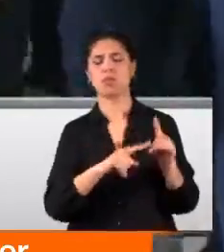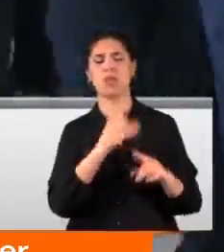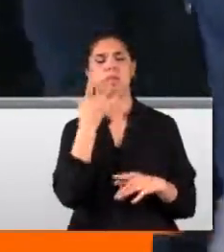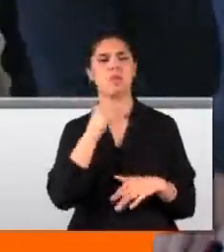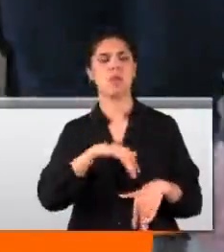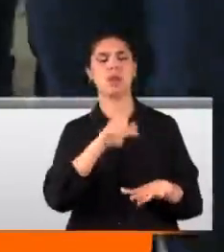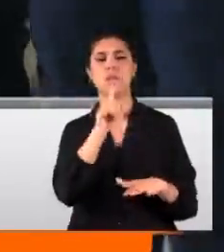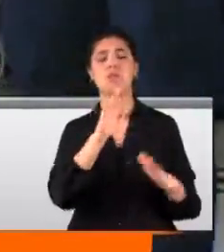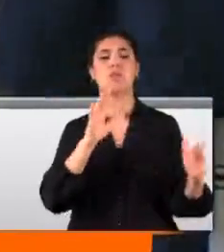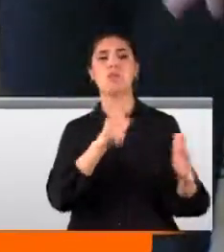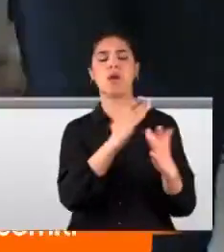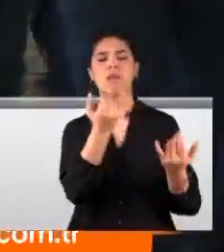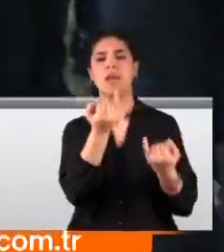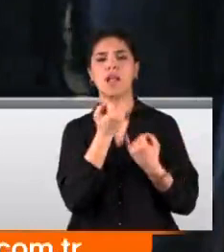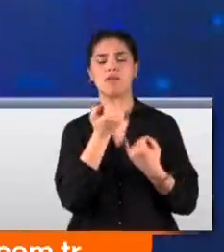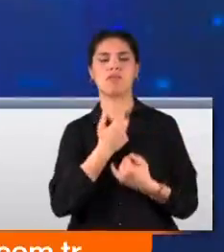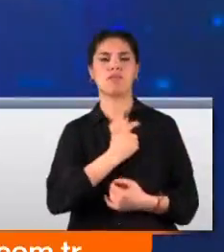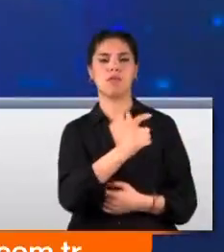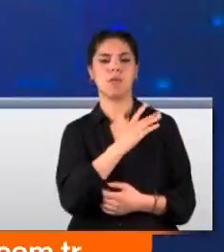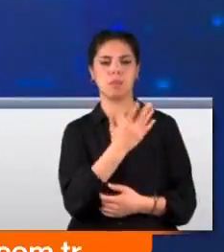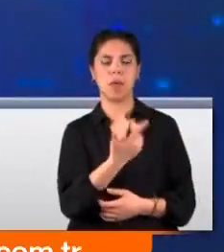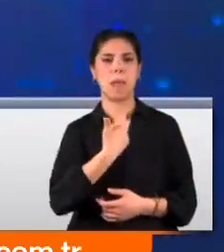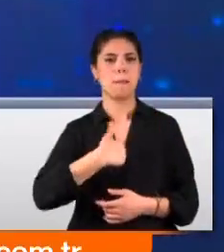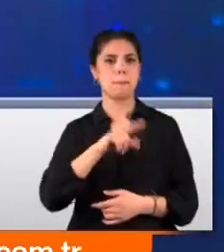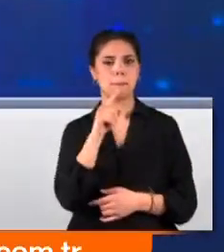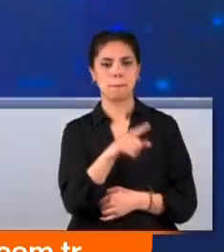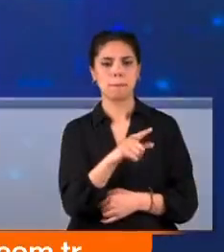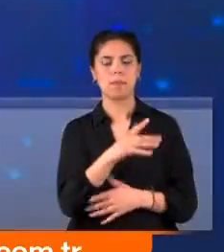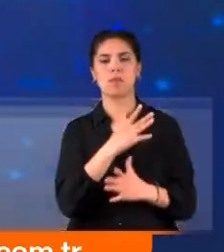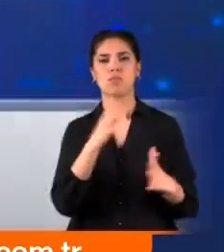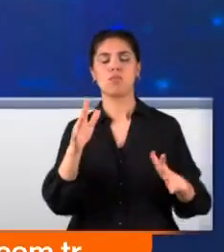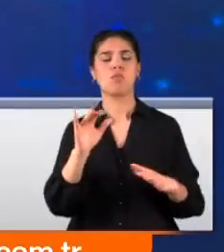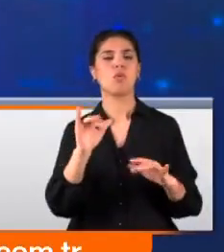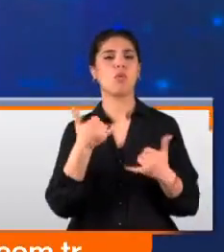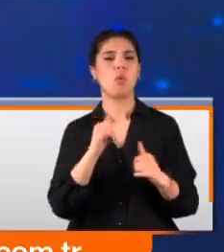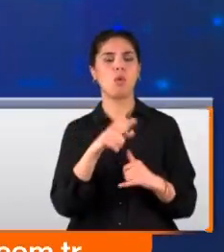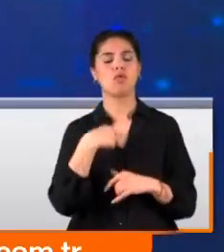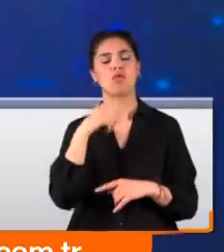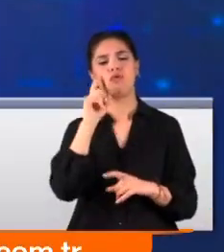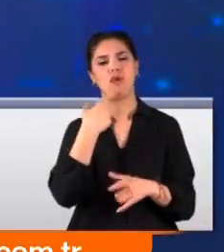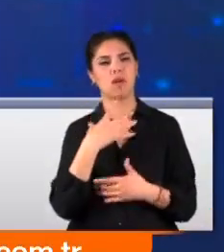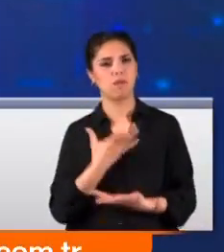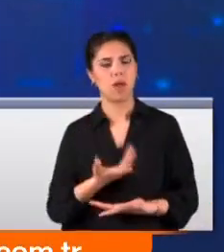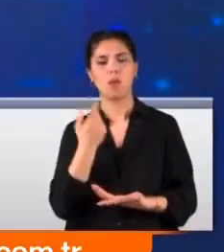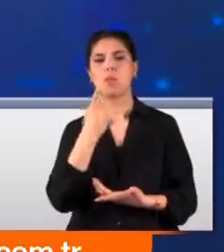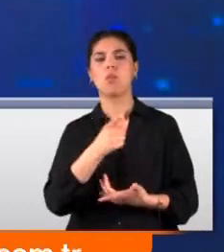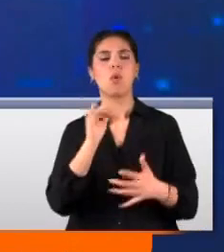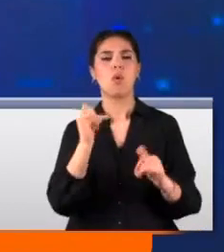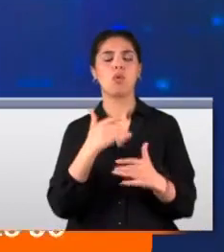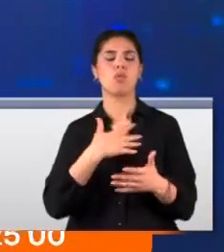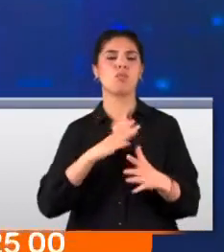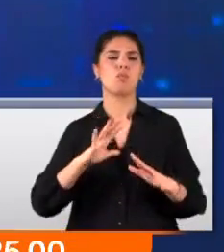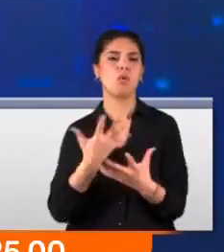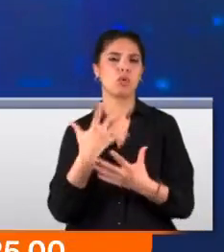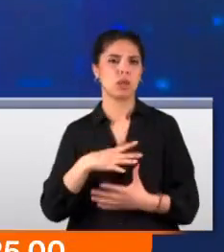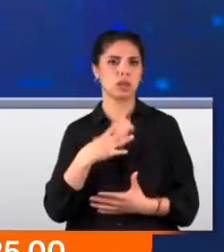Sözü muhalefetten gelen eleştirilere getirdi. Biz oynanan büyük oyunun, küresel çaptaki oyunun farkındayız. Biz bu oyunu bozuyoruz.